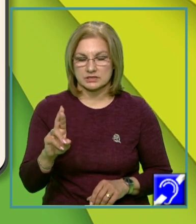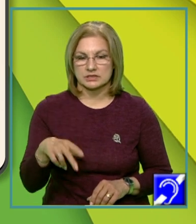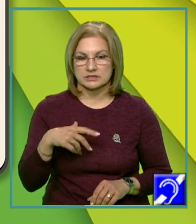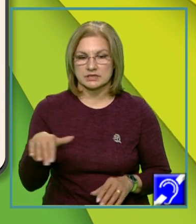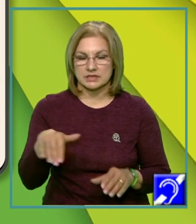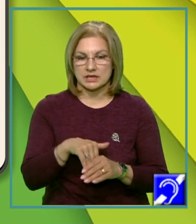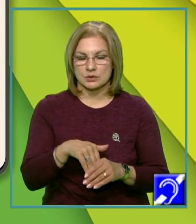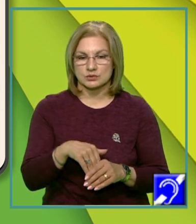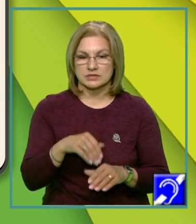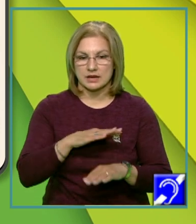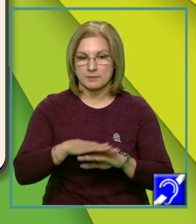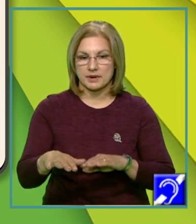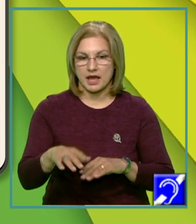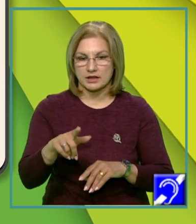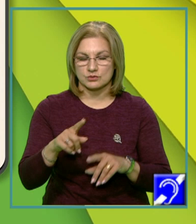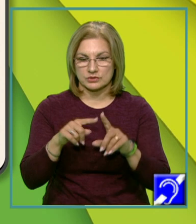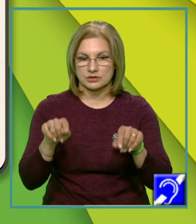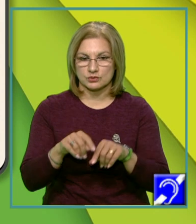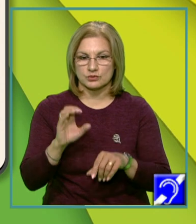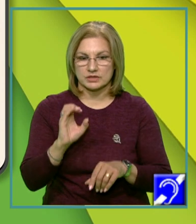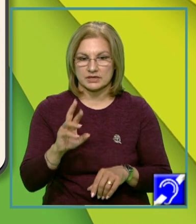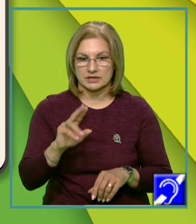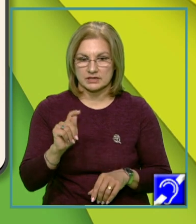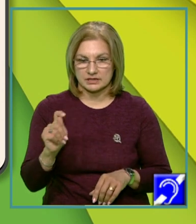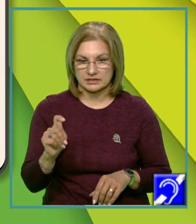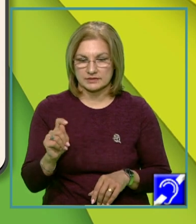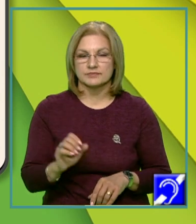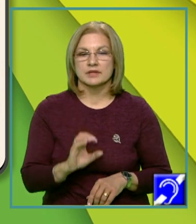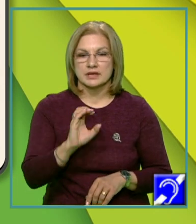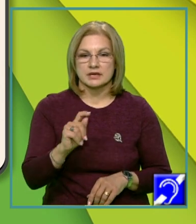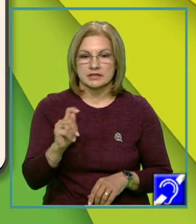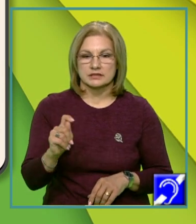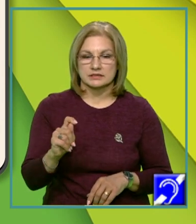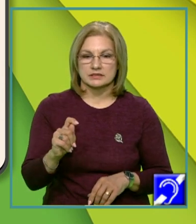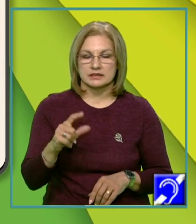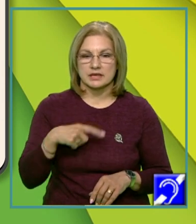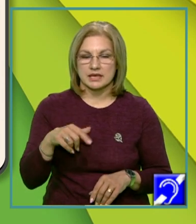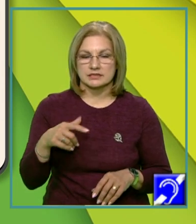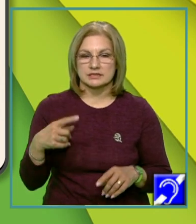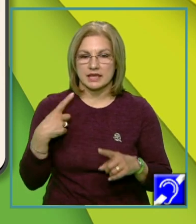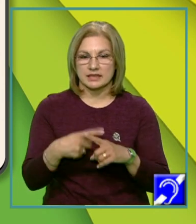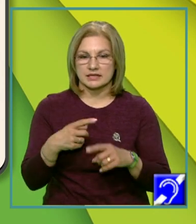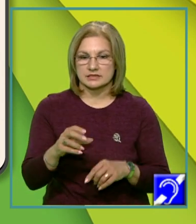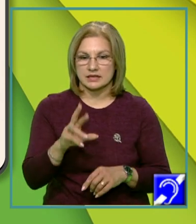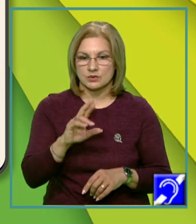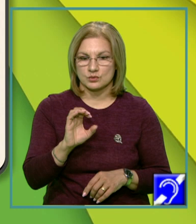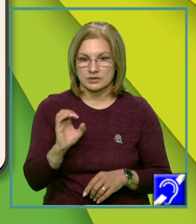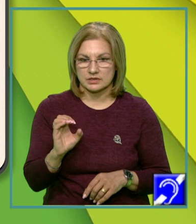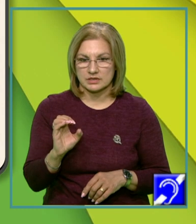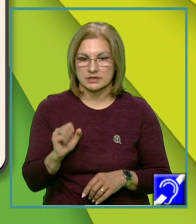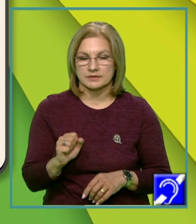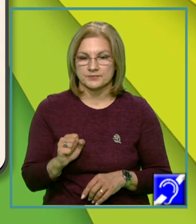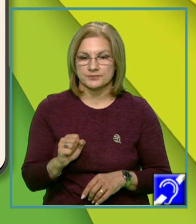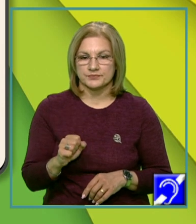incluse în planul triunghiului cerut În cât intersectat cu r cât